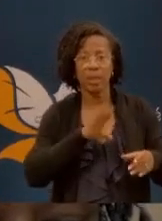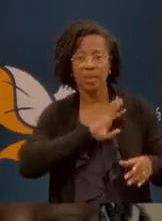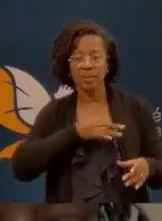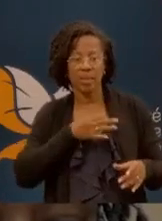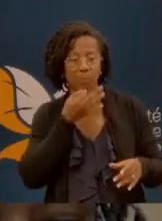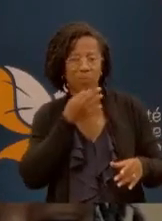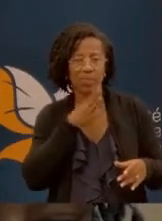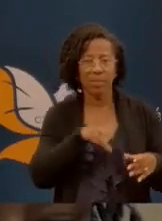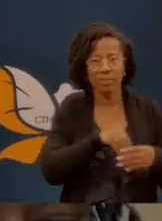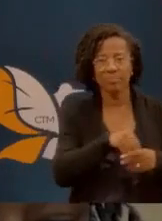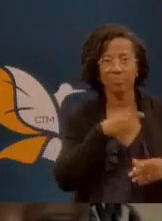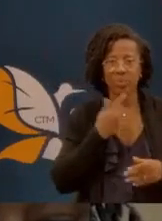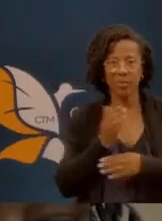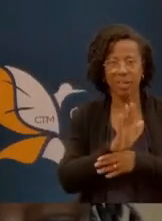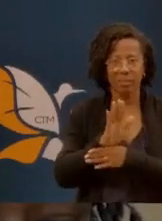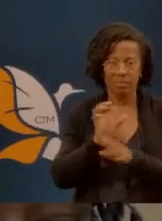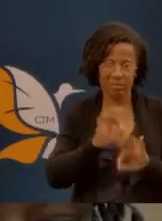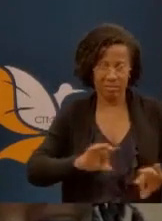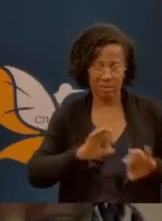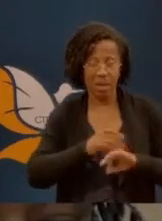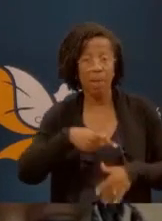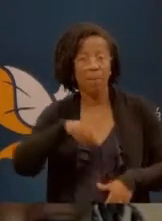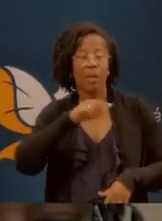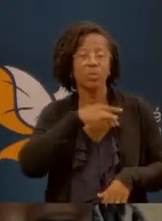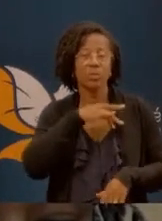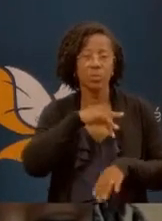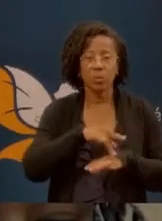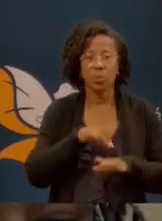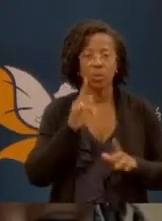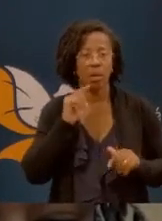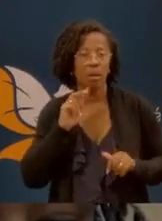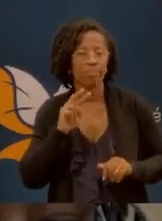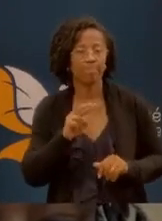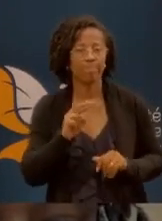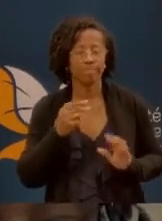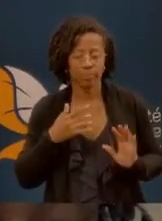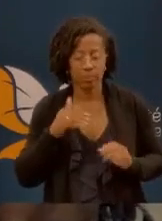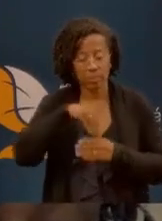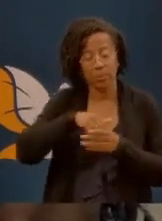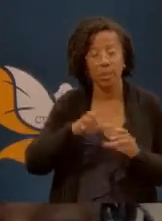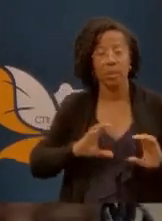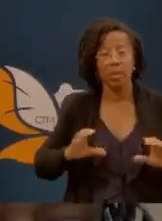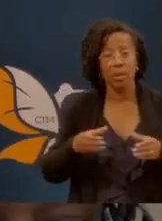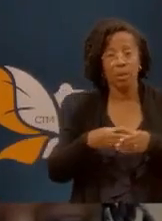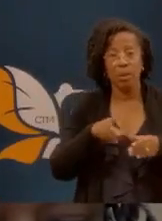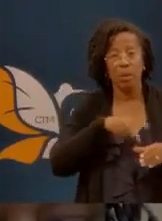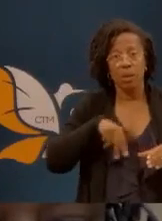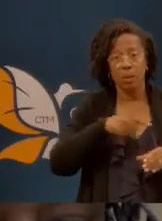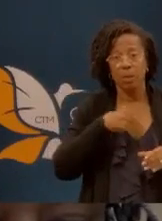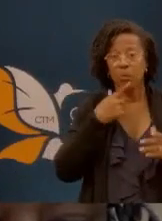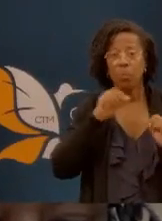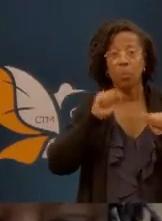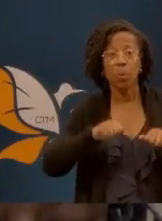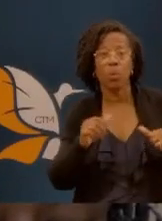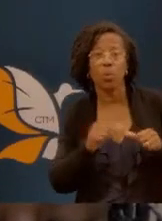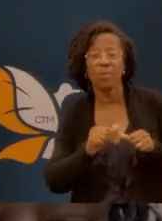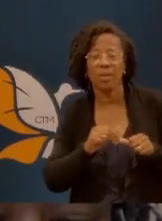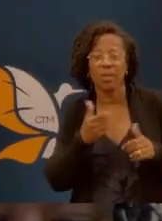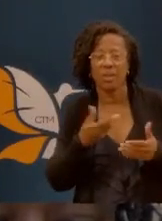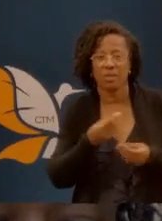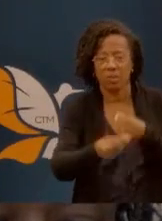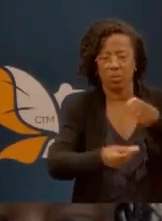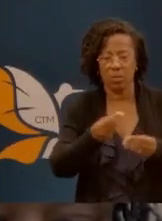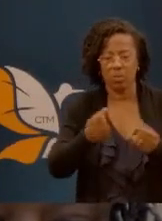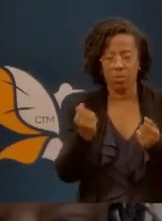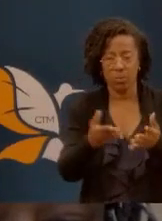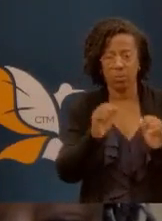nous avons regardé à notre niveau qu'est-ce que nous pouvons apporter aux postes et aux fonctions que nous